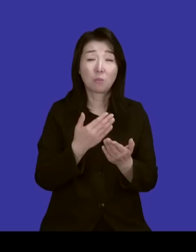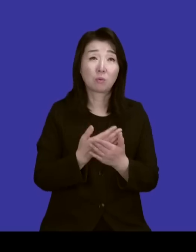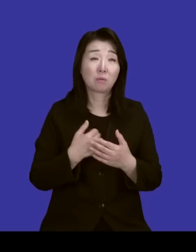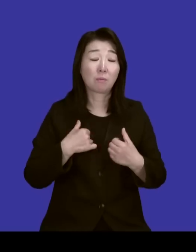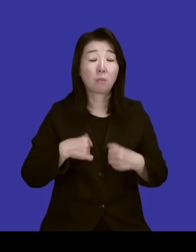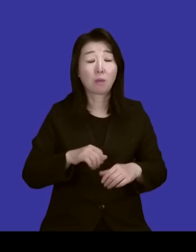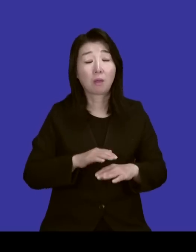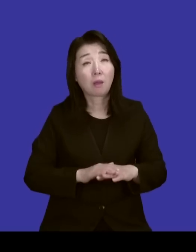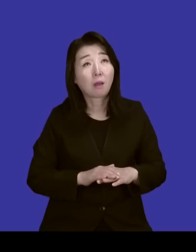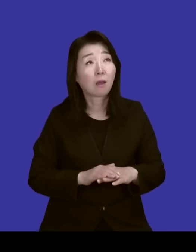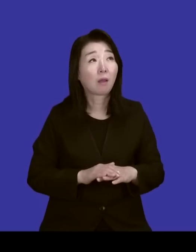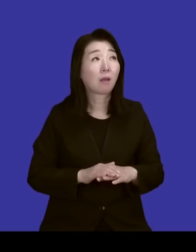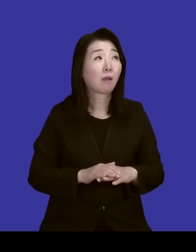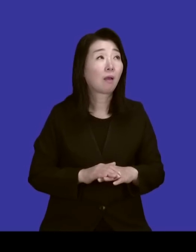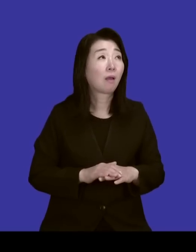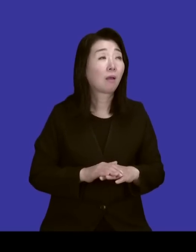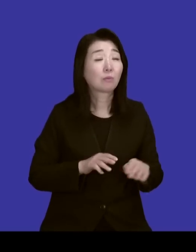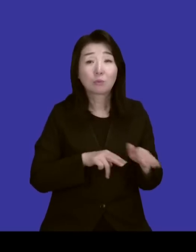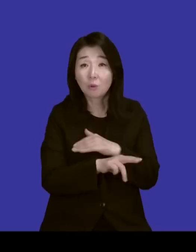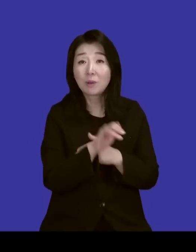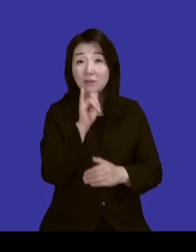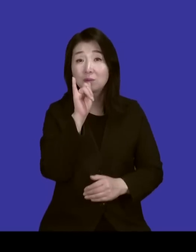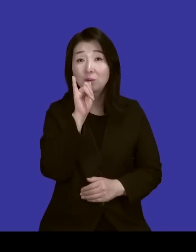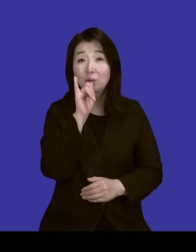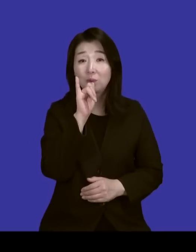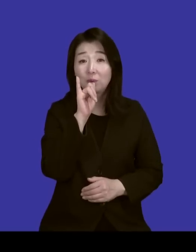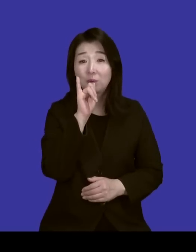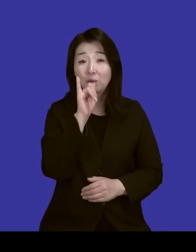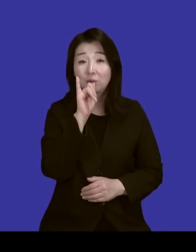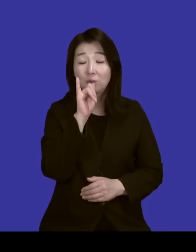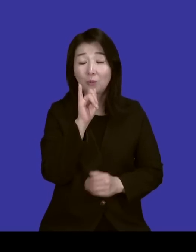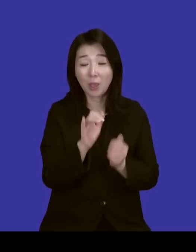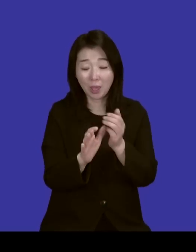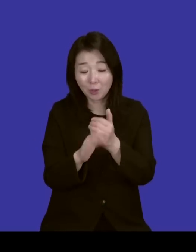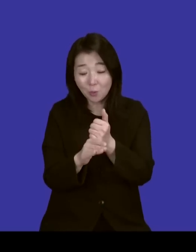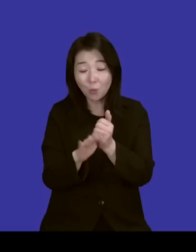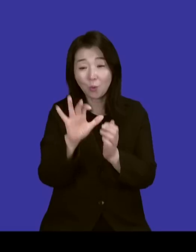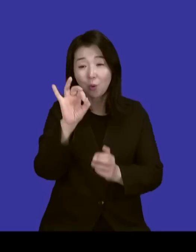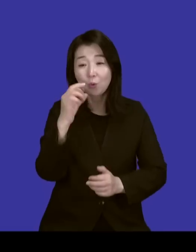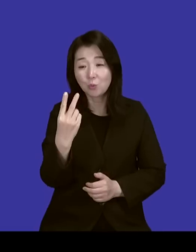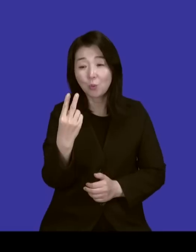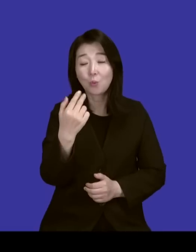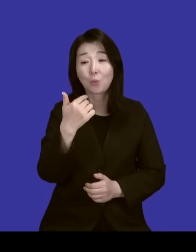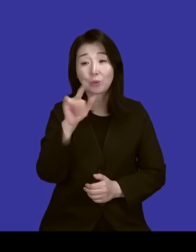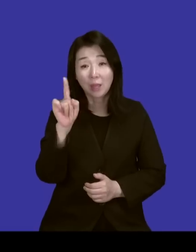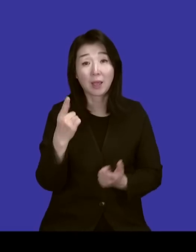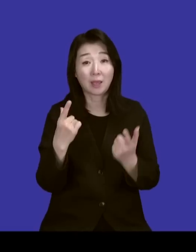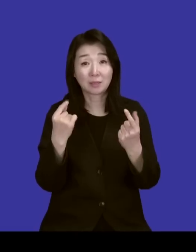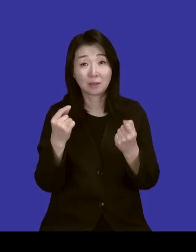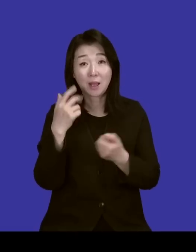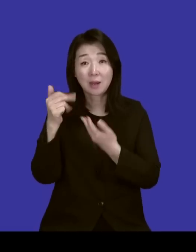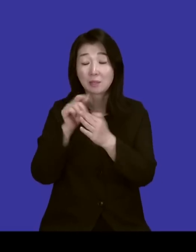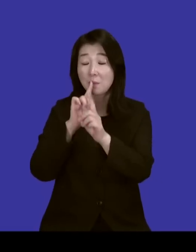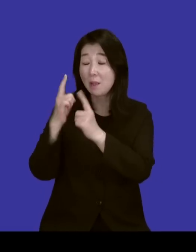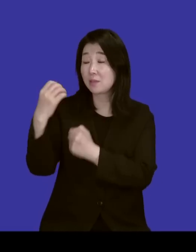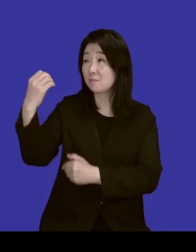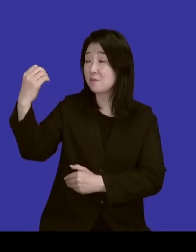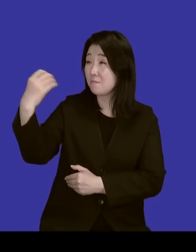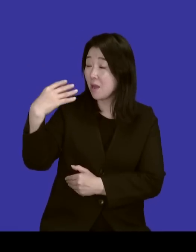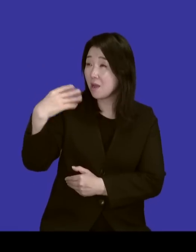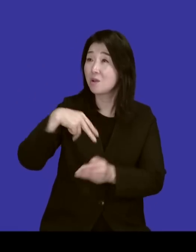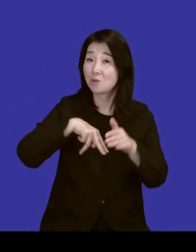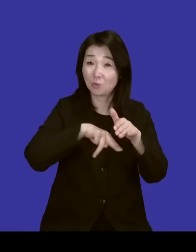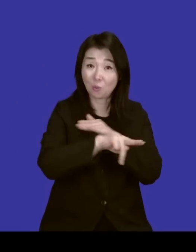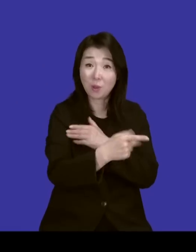있잖아요. 네네네. 그리고 도망가 있고 요나처럼 요나가 네네. 하나님의 말씀을 받고도 도망가잖아요. 네네.